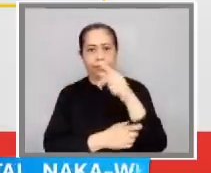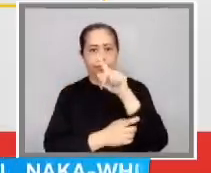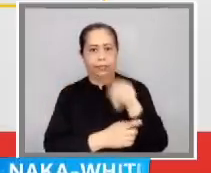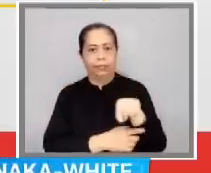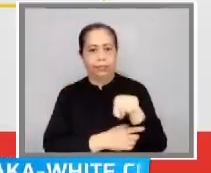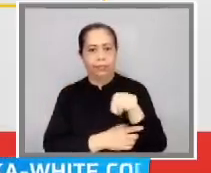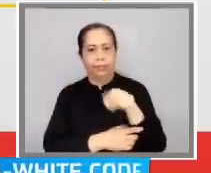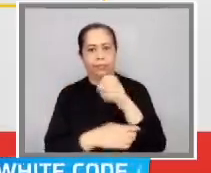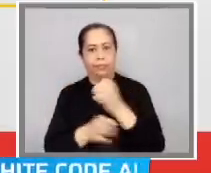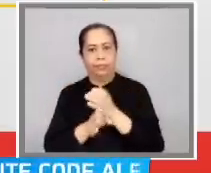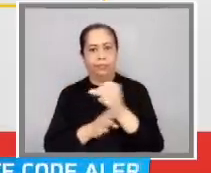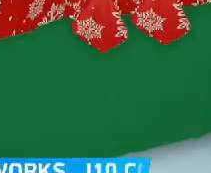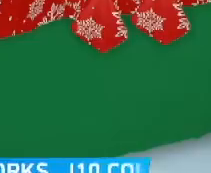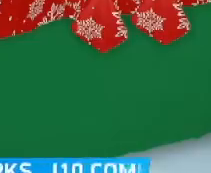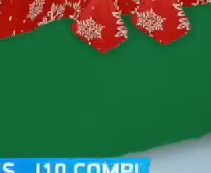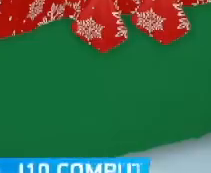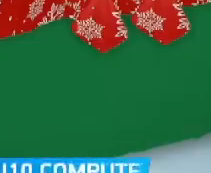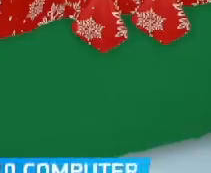csc.gov.ph/career.